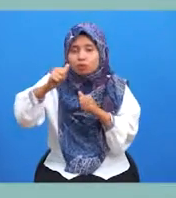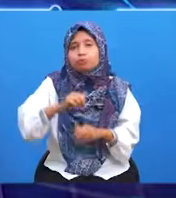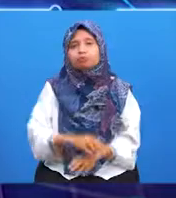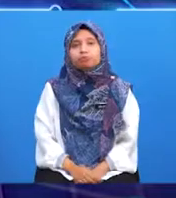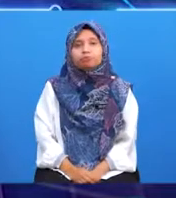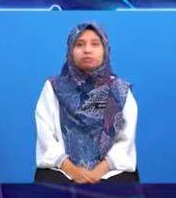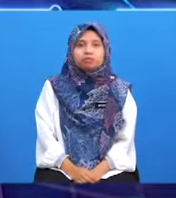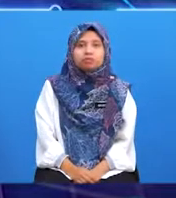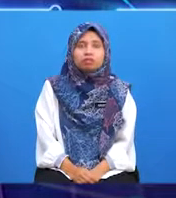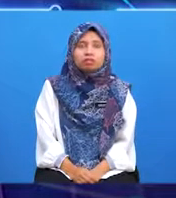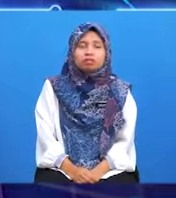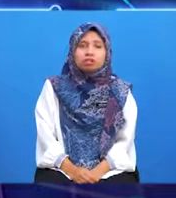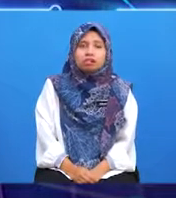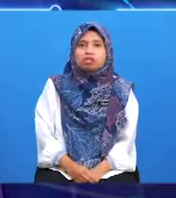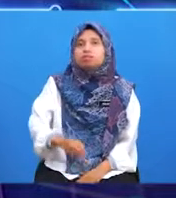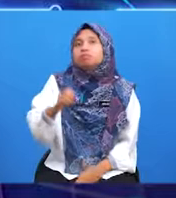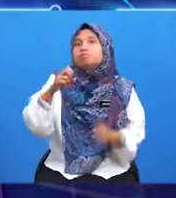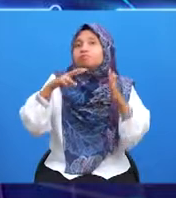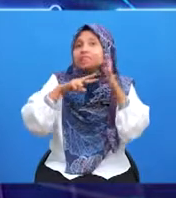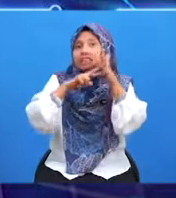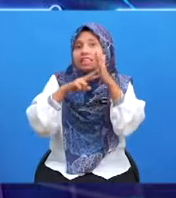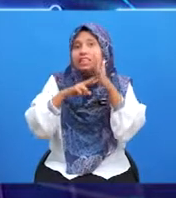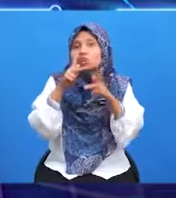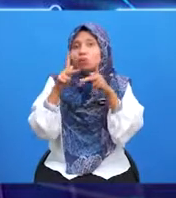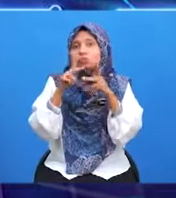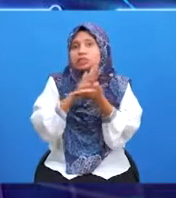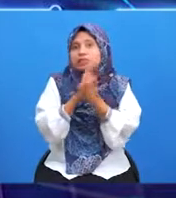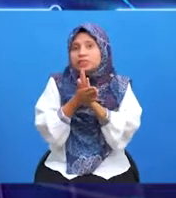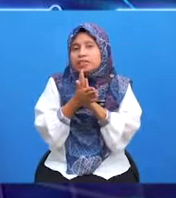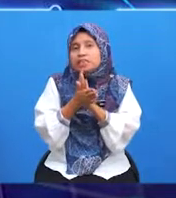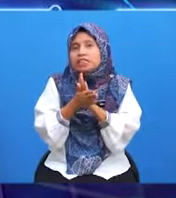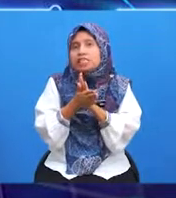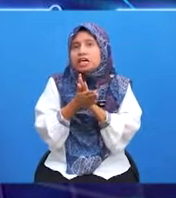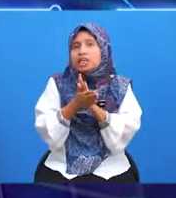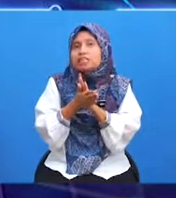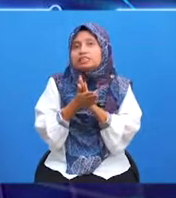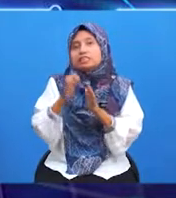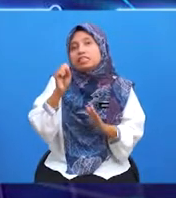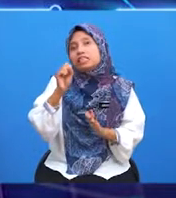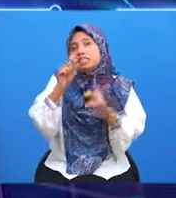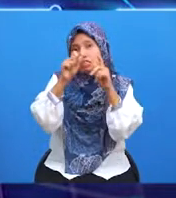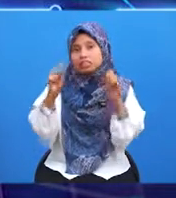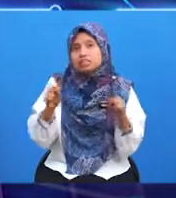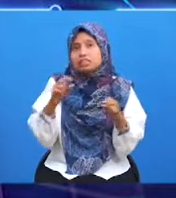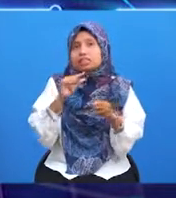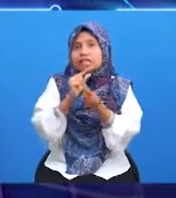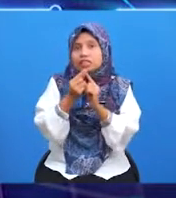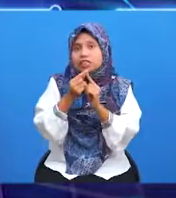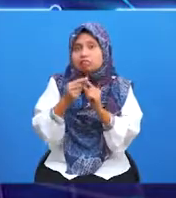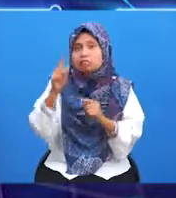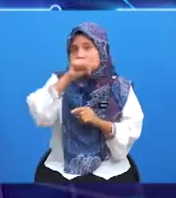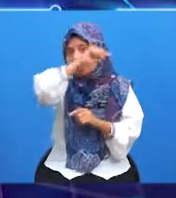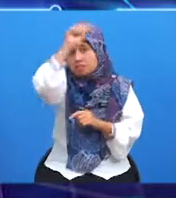jauh. Satelit komunikasi menjadi stesen geganti di angkasa